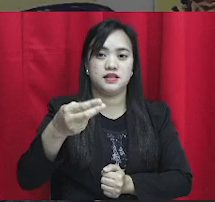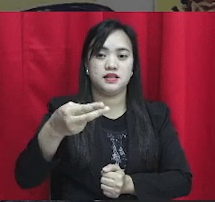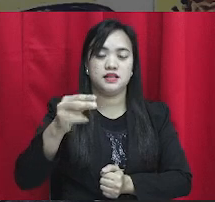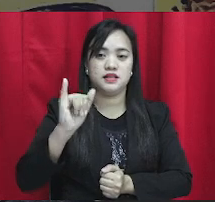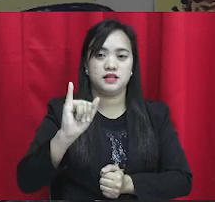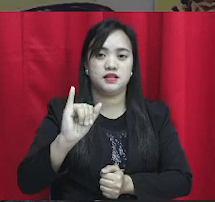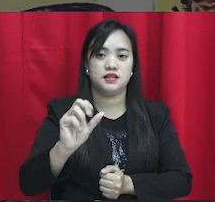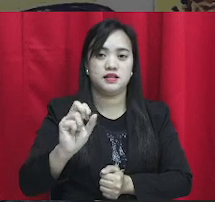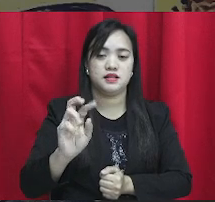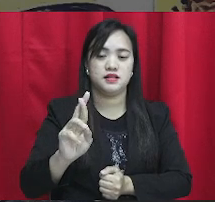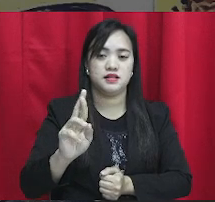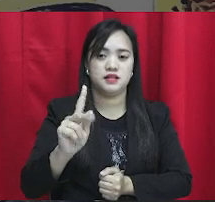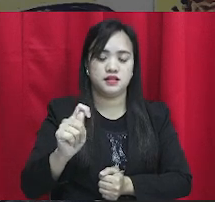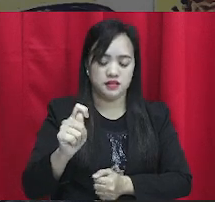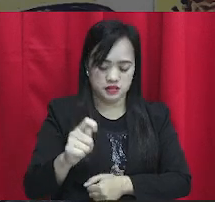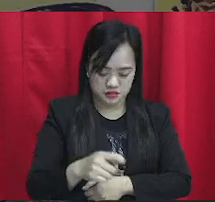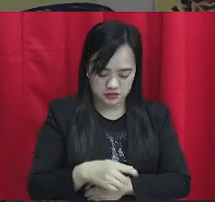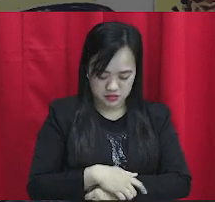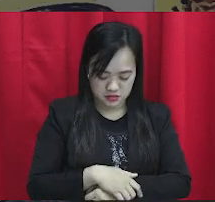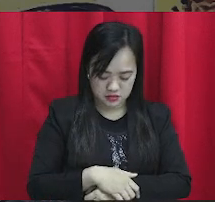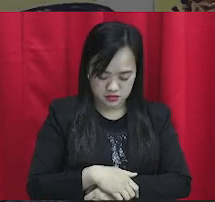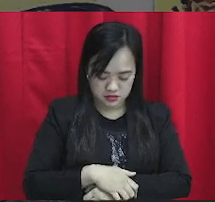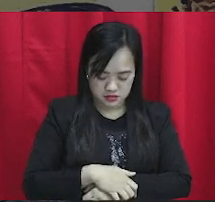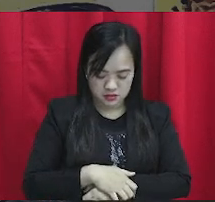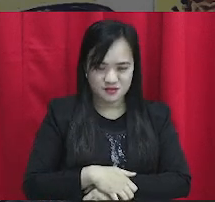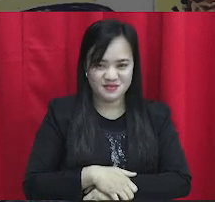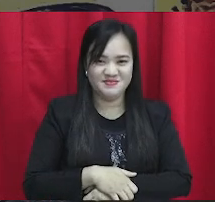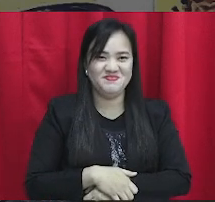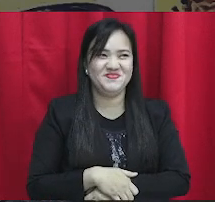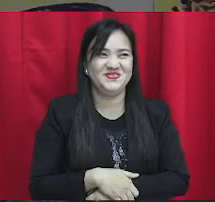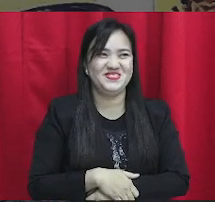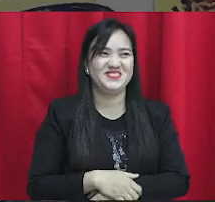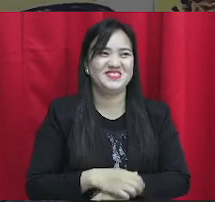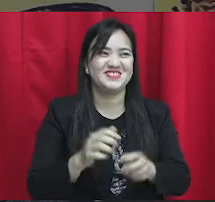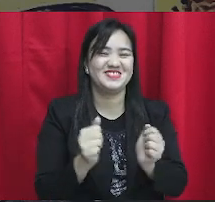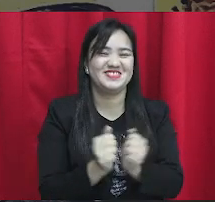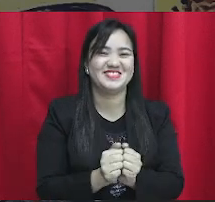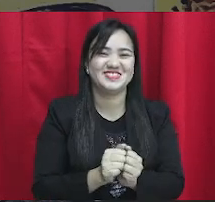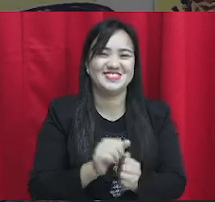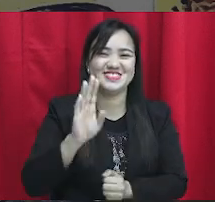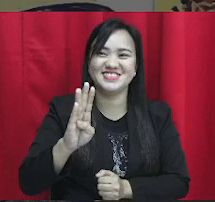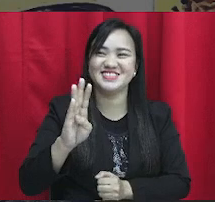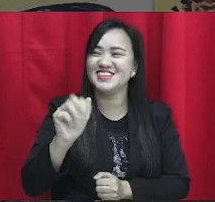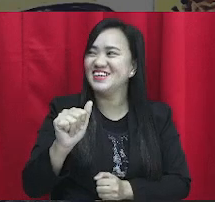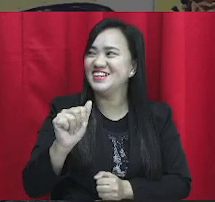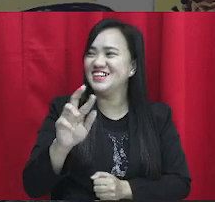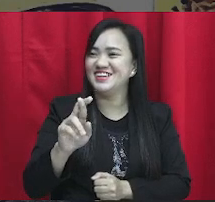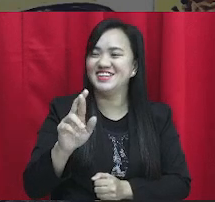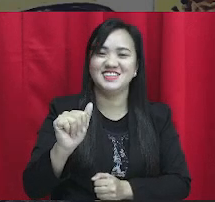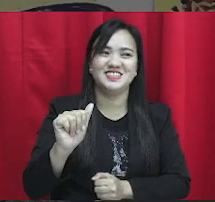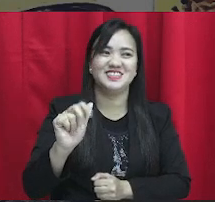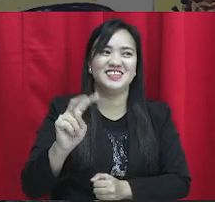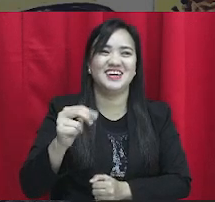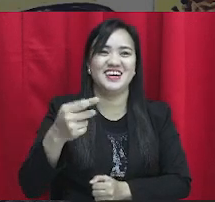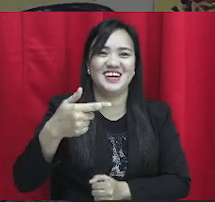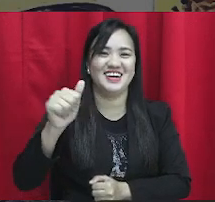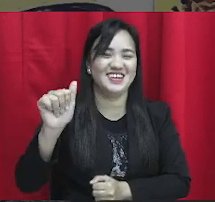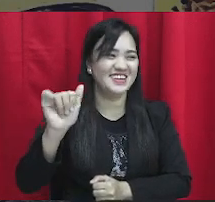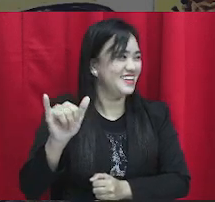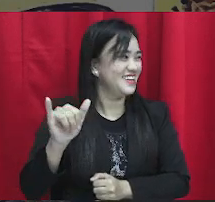t-shirt. Yeah. Yung barangay clearance. Barangay clearance. T-shirt. Ayun, yung birth certificate. Yung